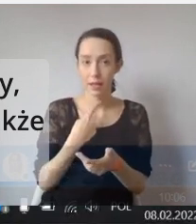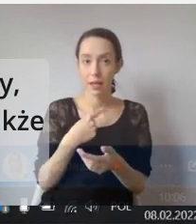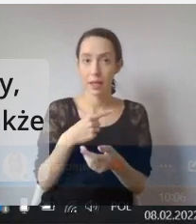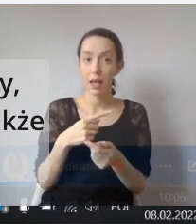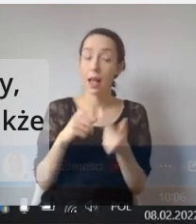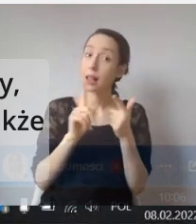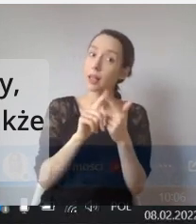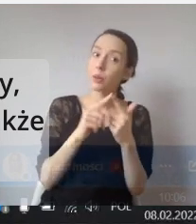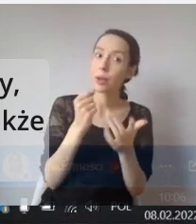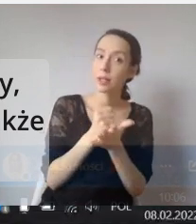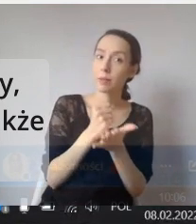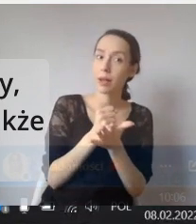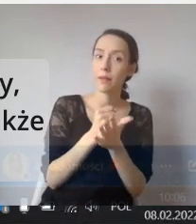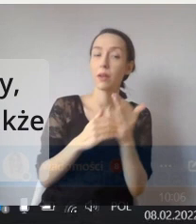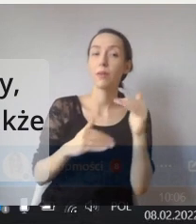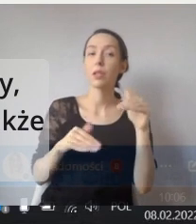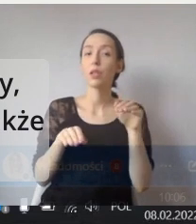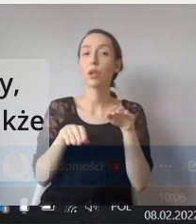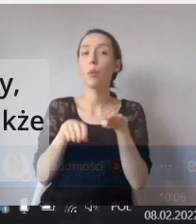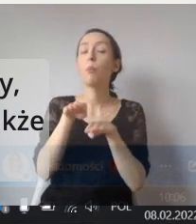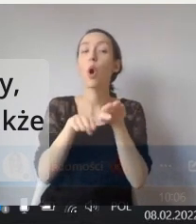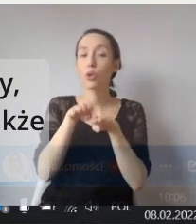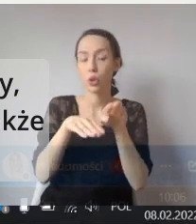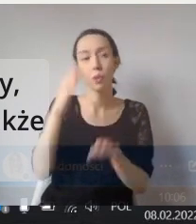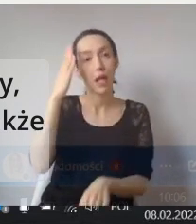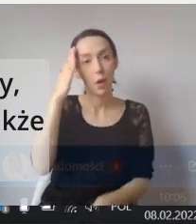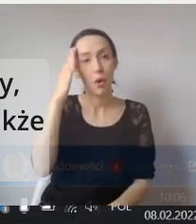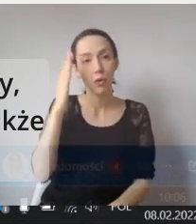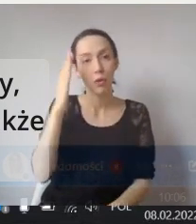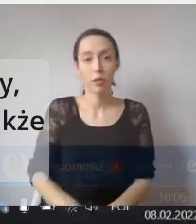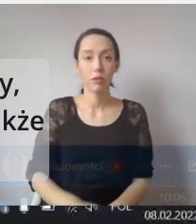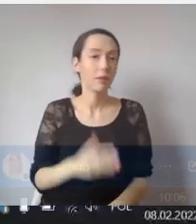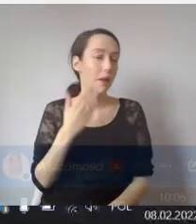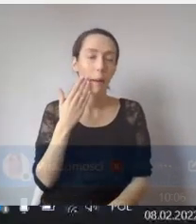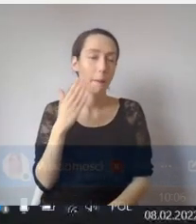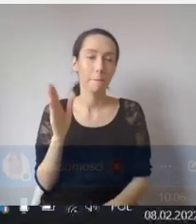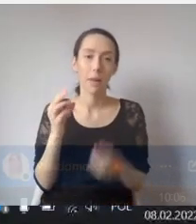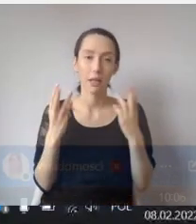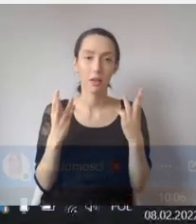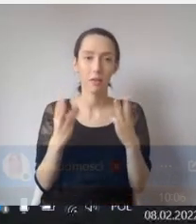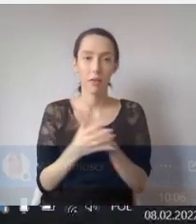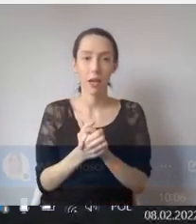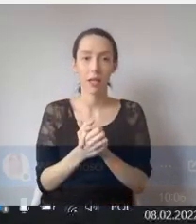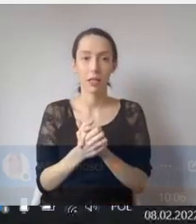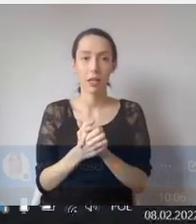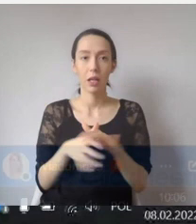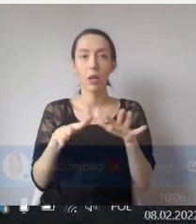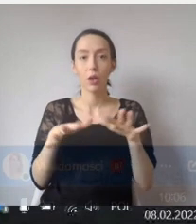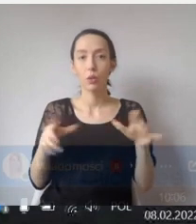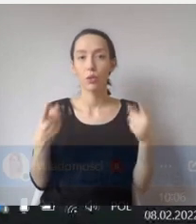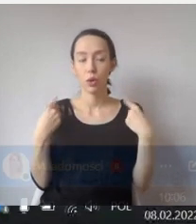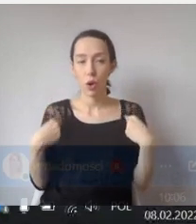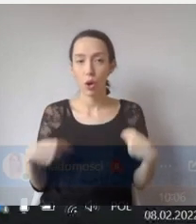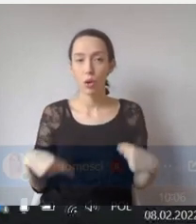informacja o poziomie znajomości. Także to jest bardzo ważne. Wiele osób popełnia błąd taki, że